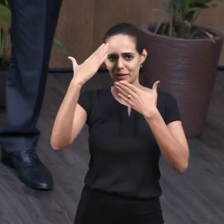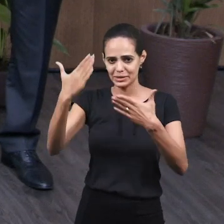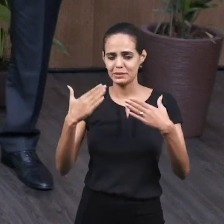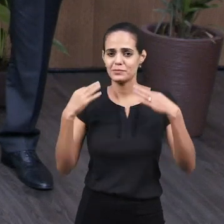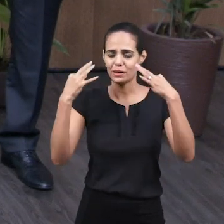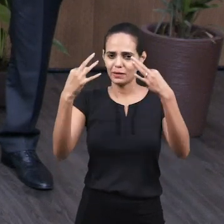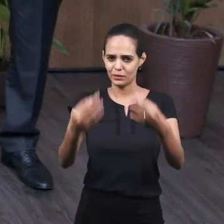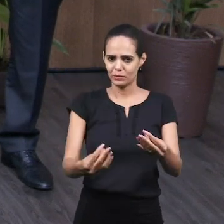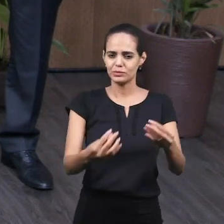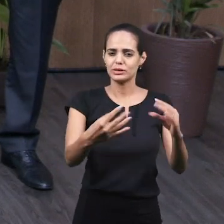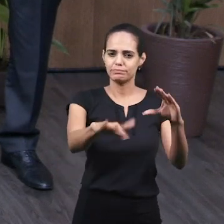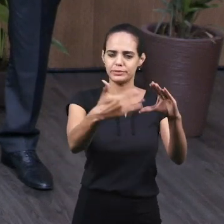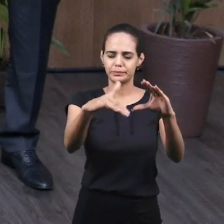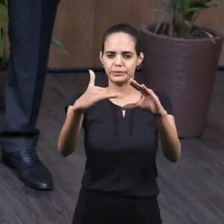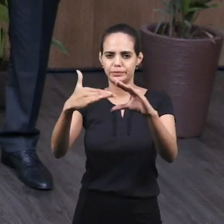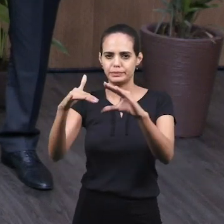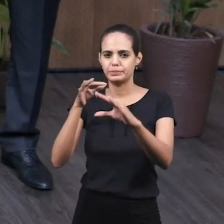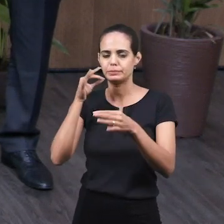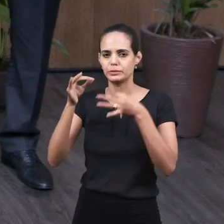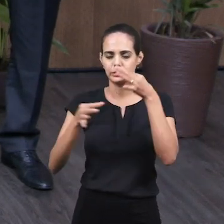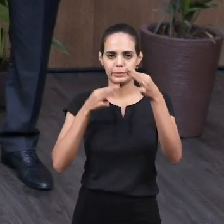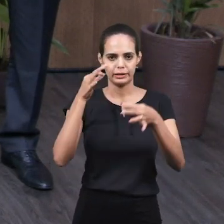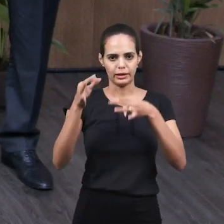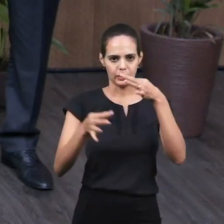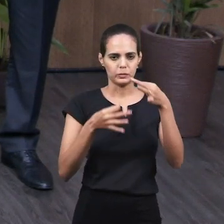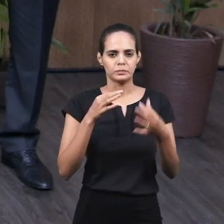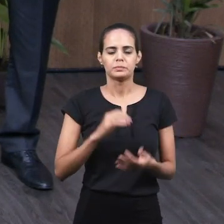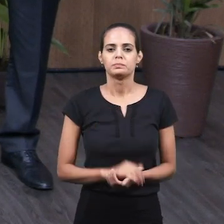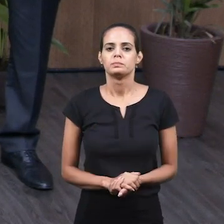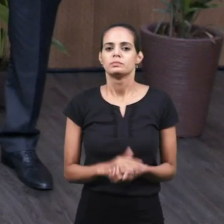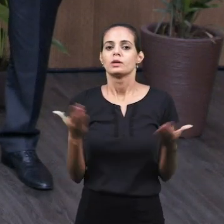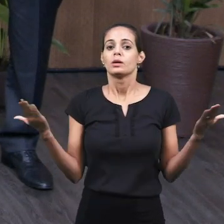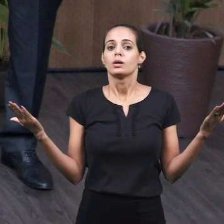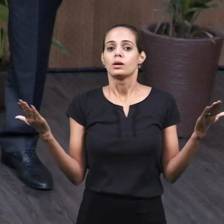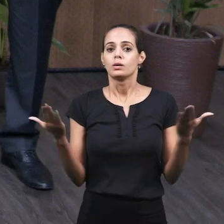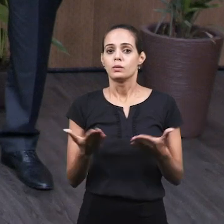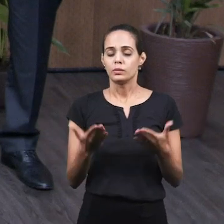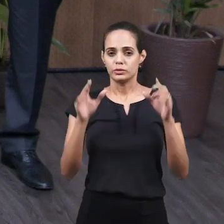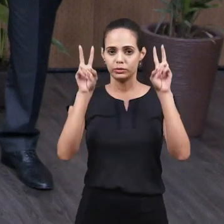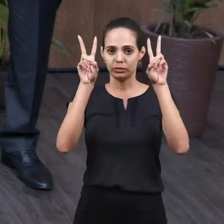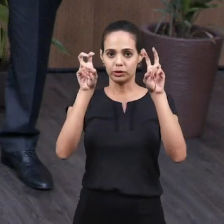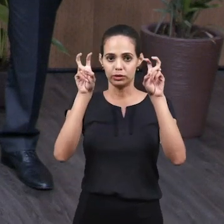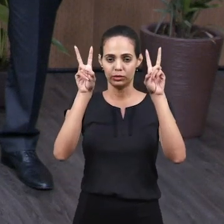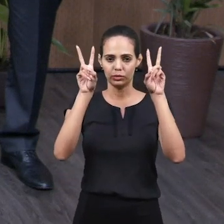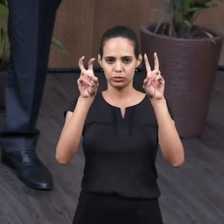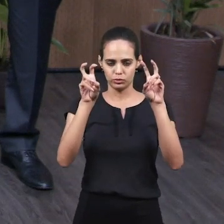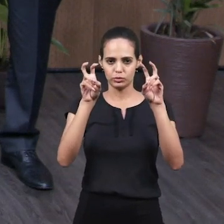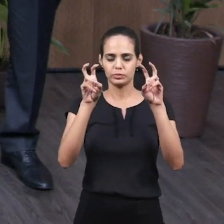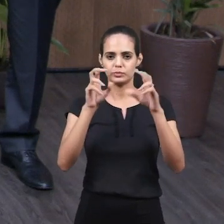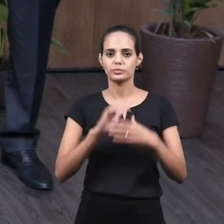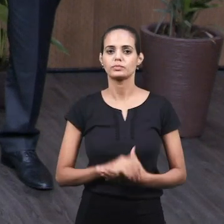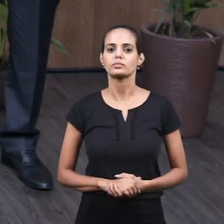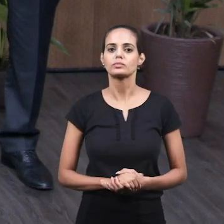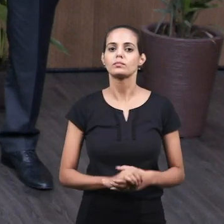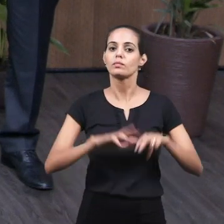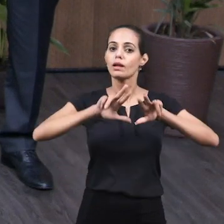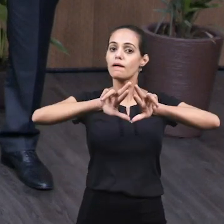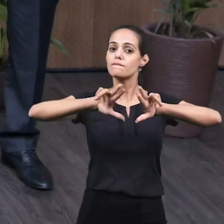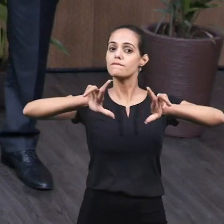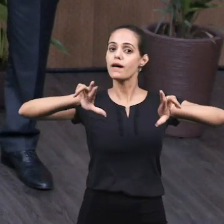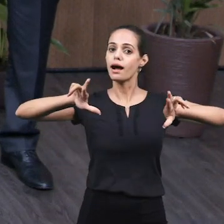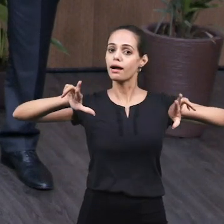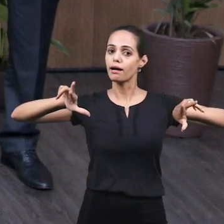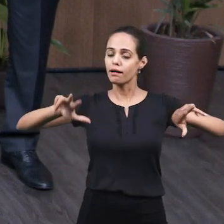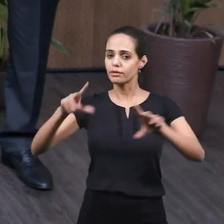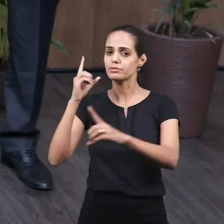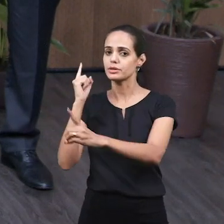nous ont envoyé leurs commentaires. Notre sujet aujourd'hui est des rencontres